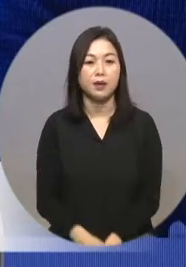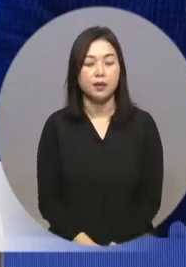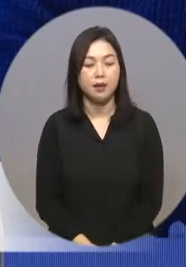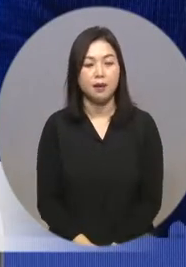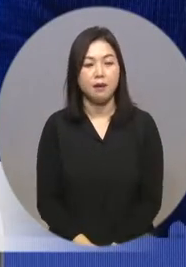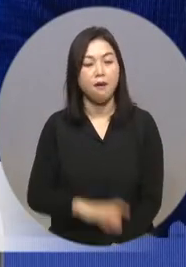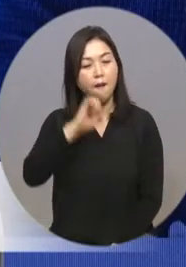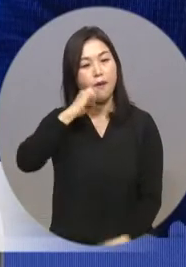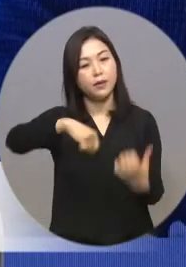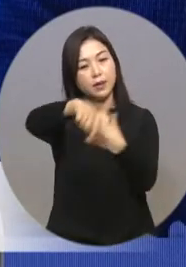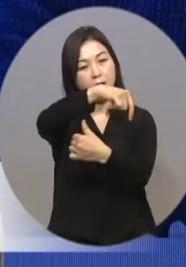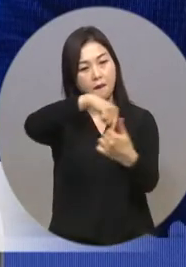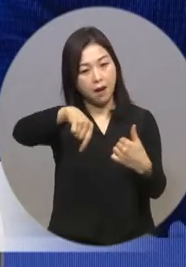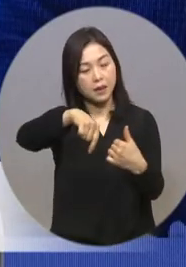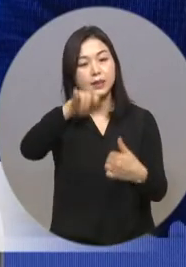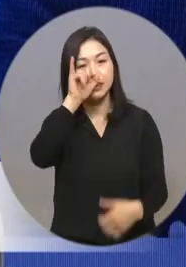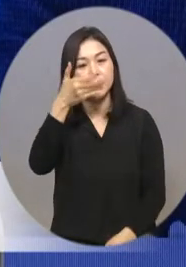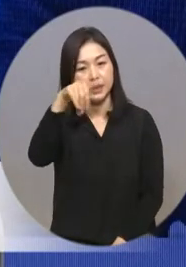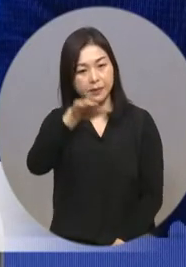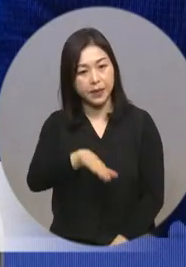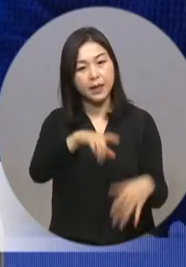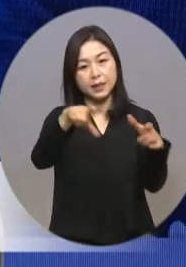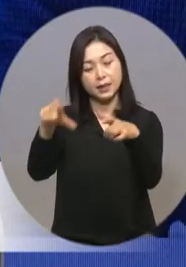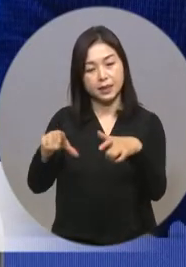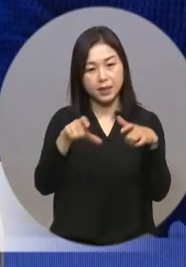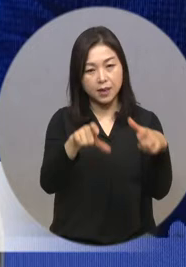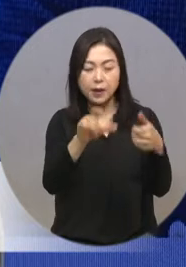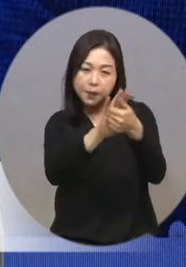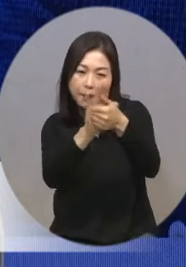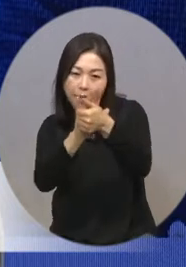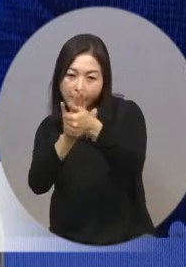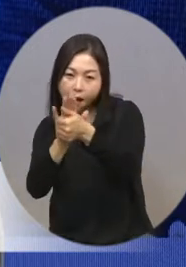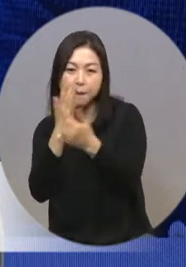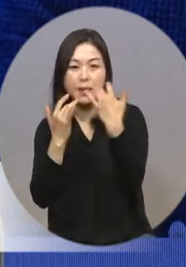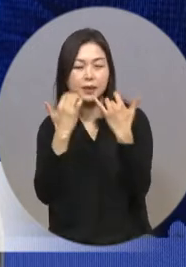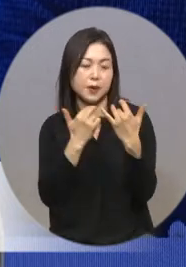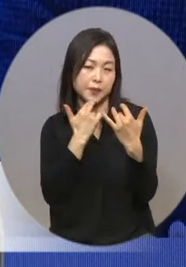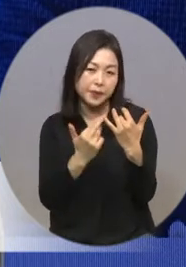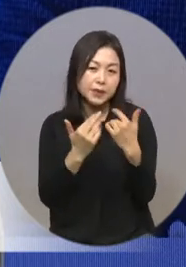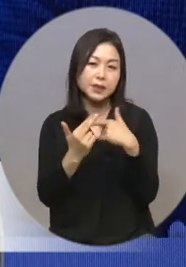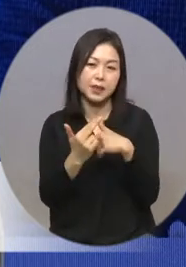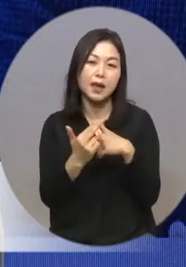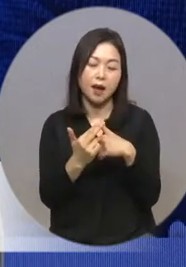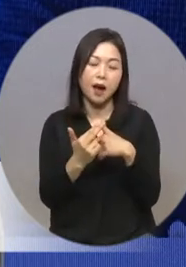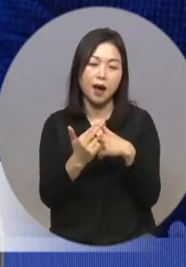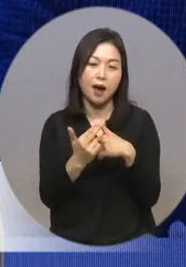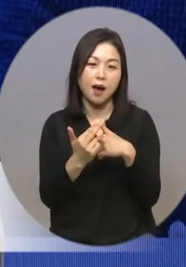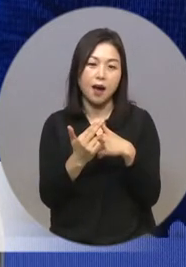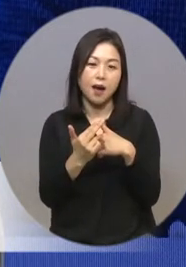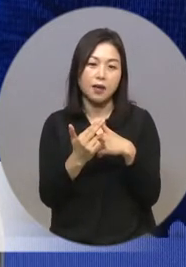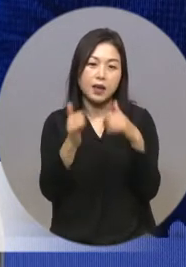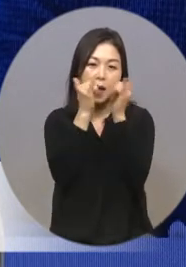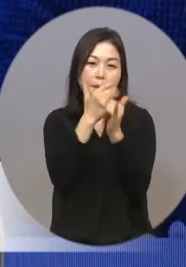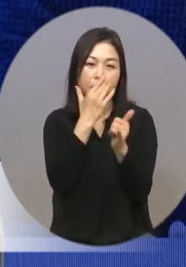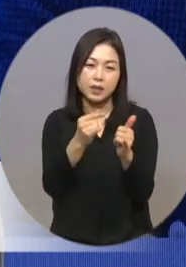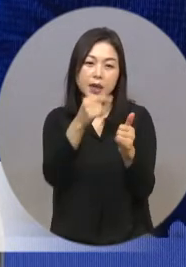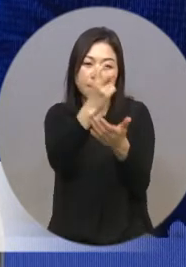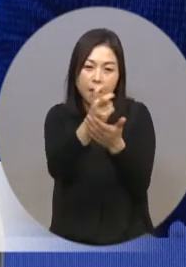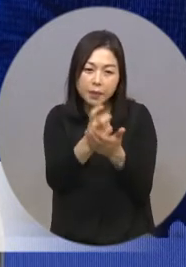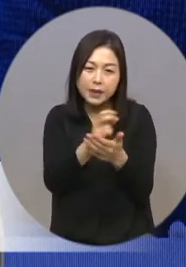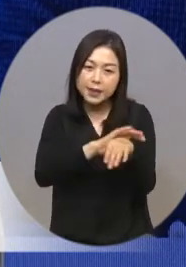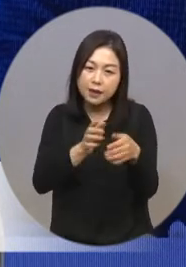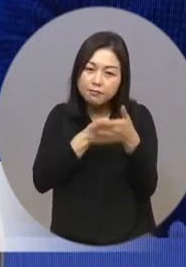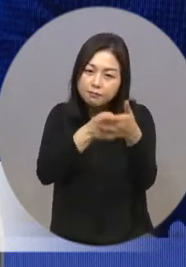로 지원해 올본 부문별로 으로 사용이 정책이 차질 없이 추진될 수 있었던